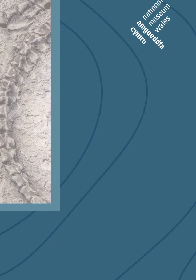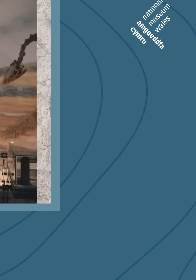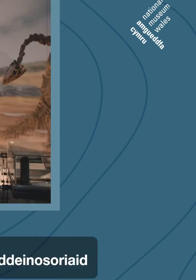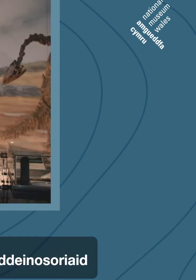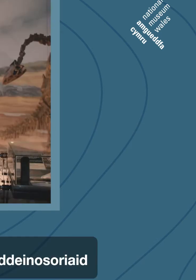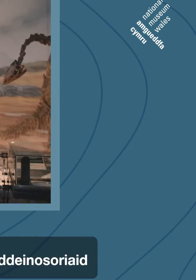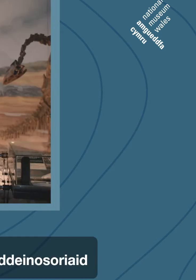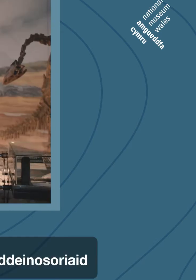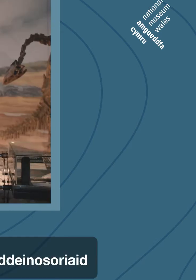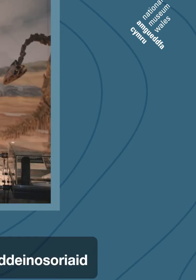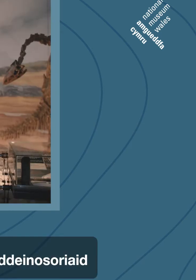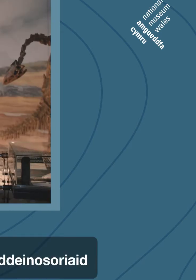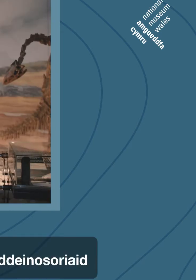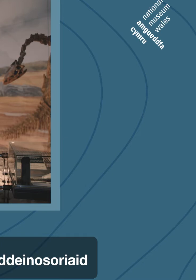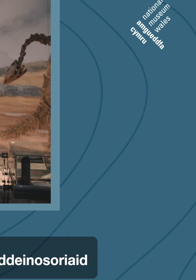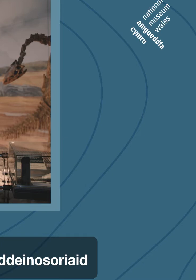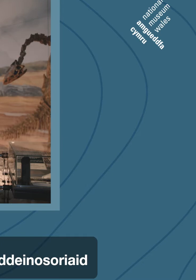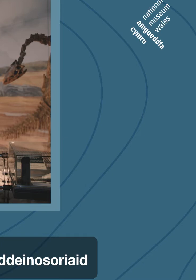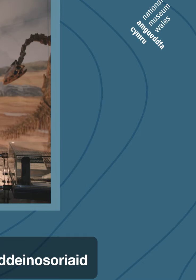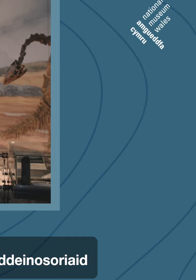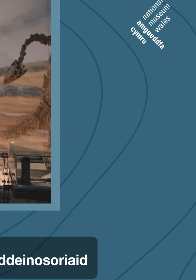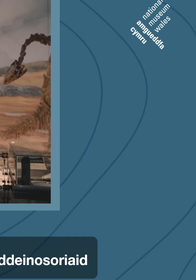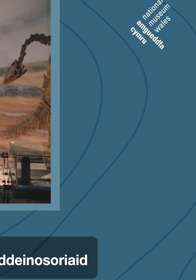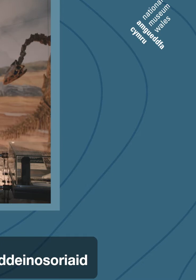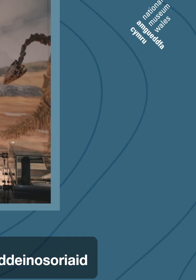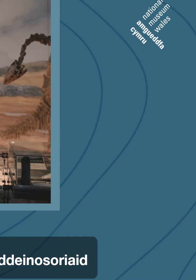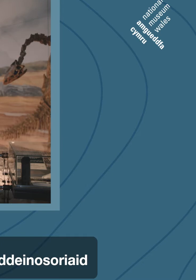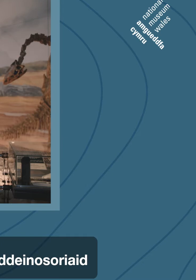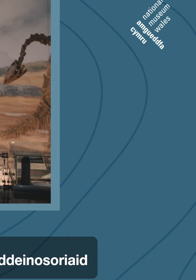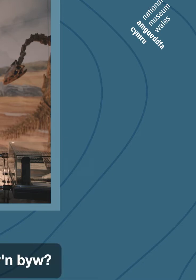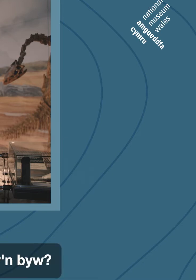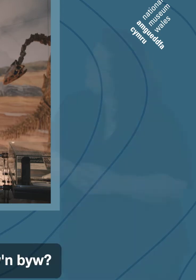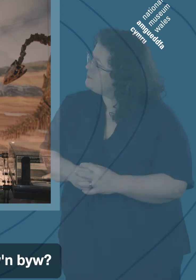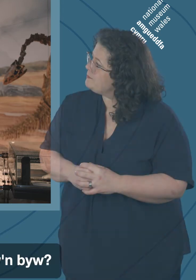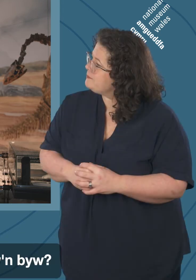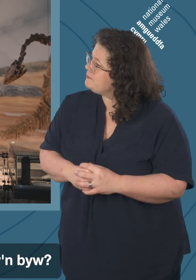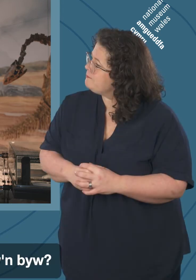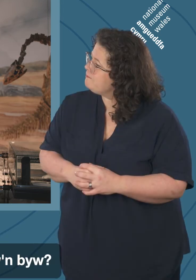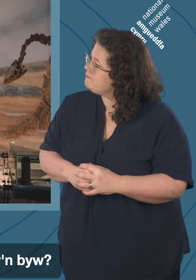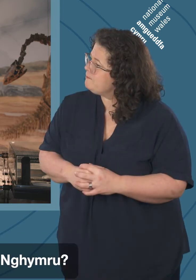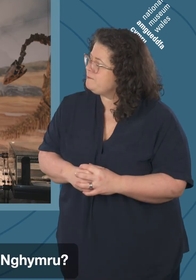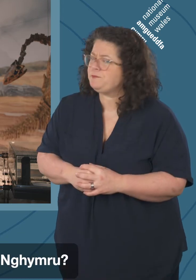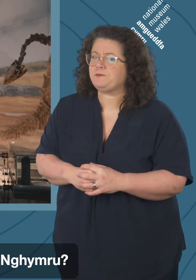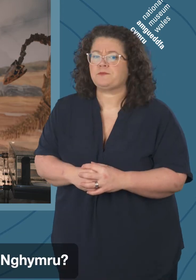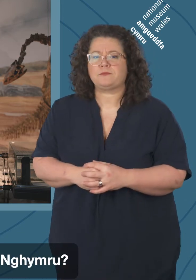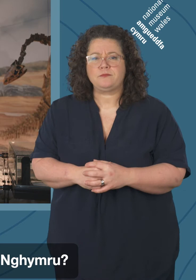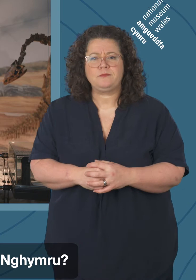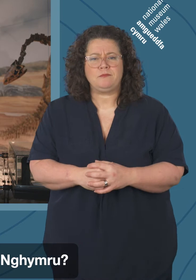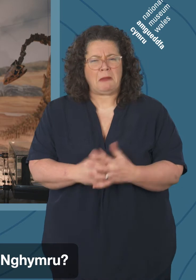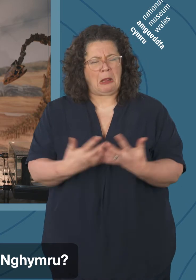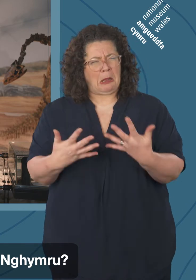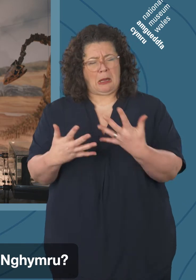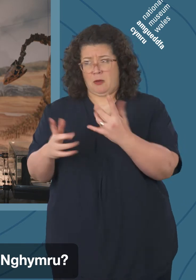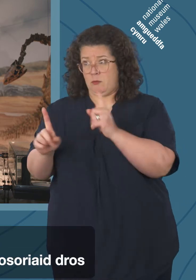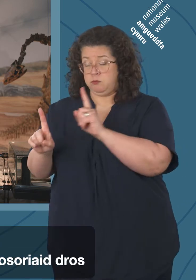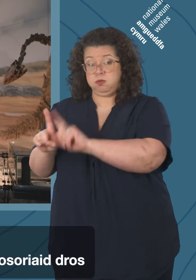Felly, gyda'r fath amrywiaeth o ddainosauriad yn y byd, ble roedd nhw'n byw? Oedd yna ddainosauriad yn